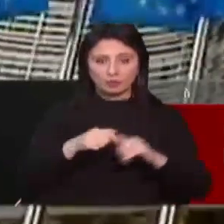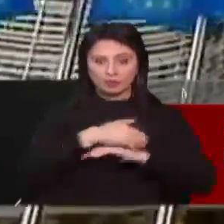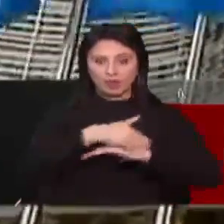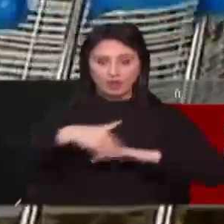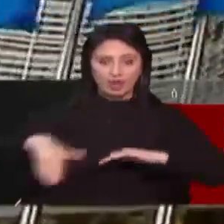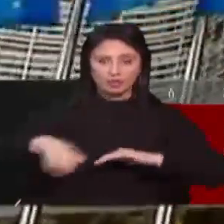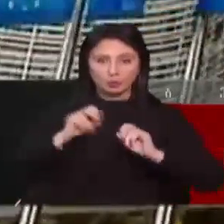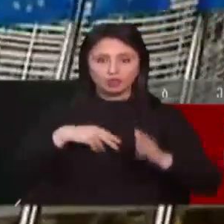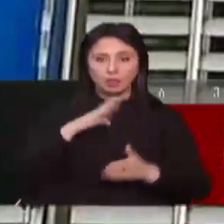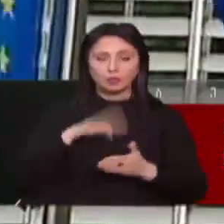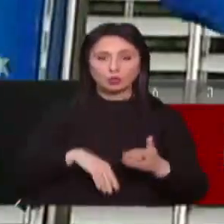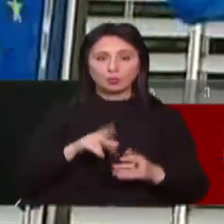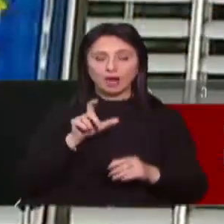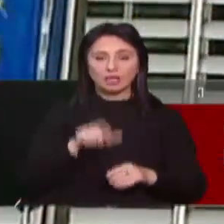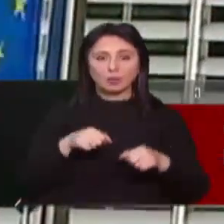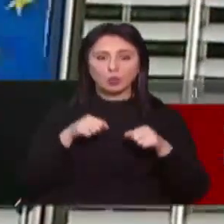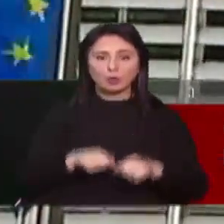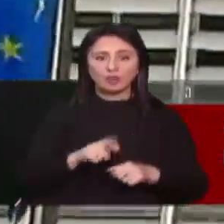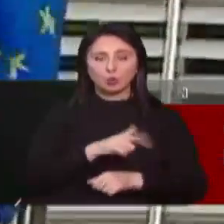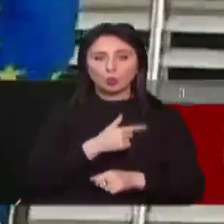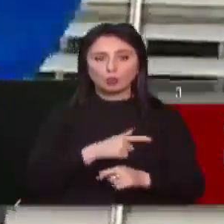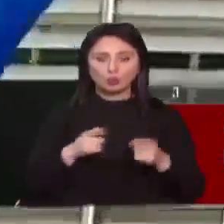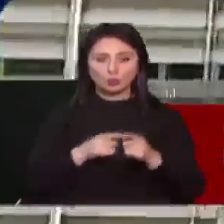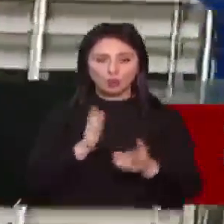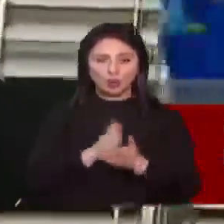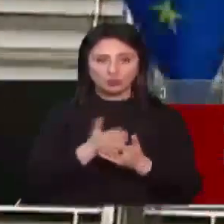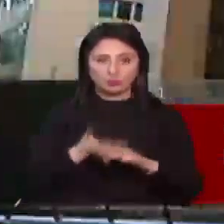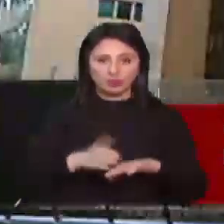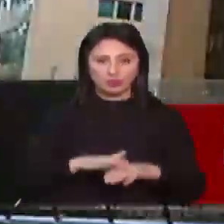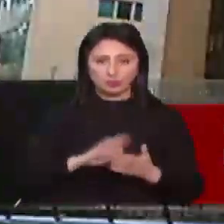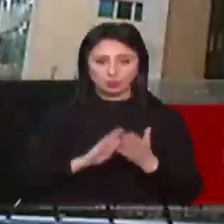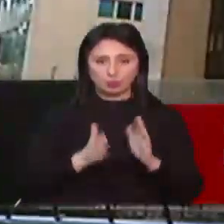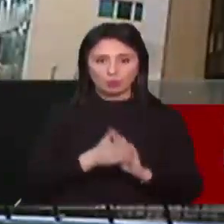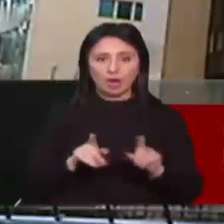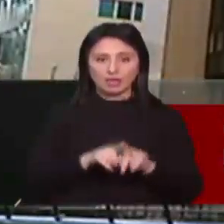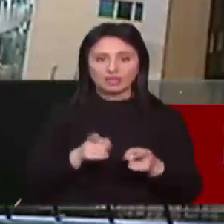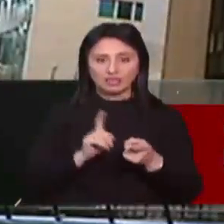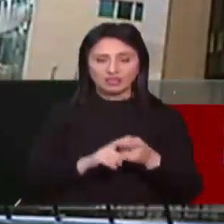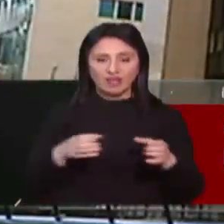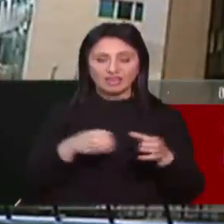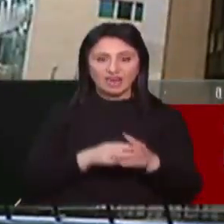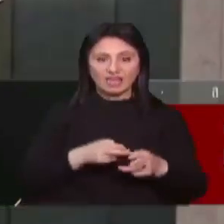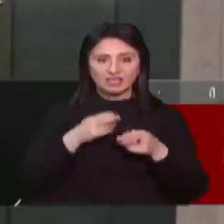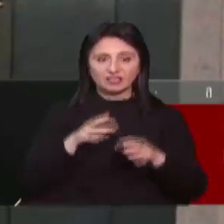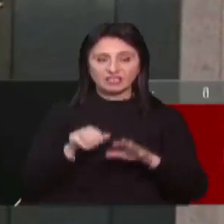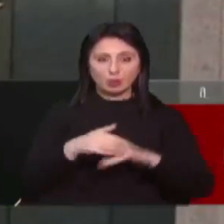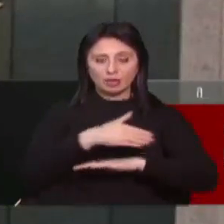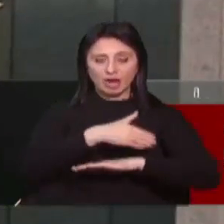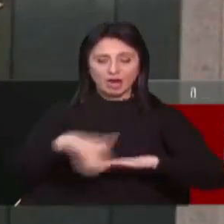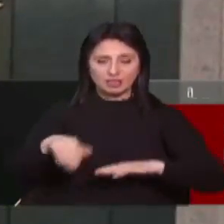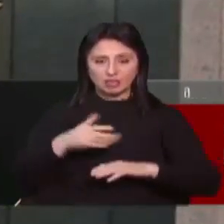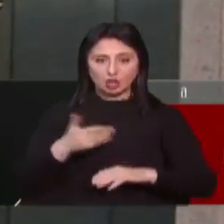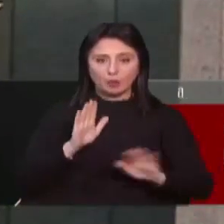ხაზის გასწრივ უსაფრთხოების, ადამიანის უფლებებისა და ჰუმანიტარული კუთხით არსებულ მძიმე მდგომარეობას. ასევე ეხება დელეგაციის ვიზიტს საოკუპაციო ხაზზე,